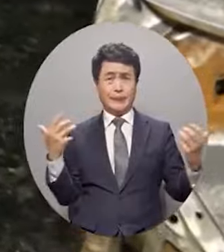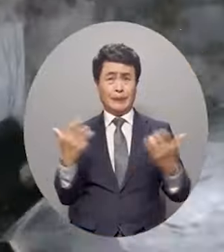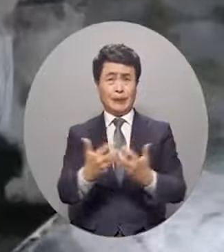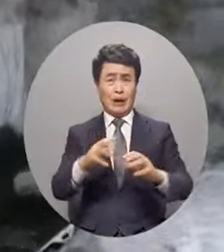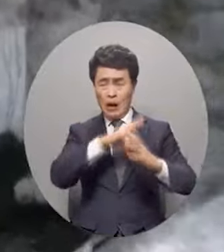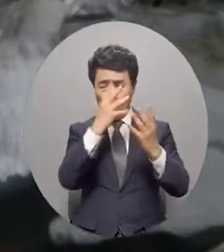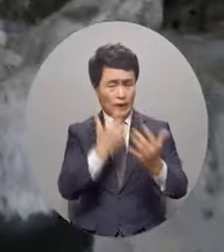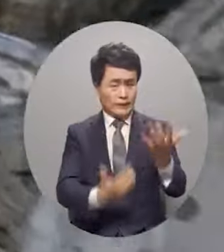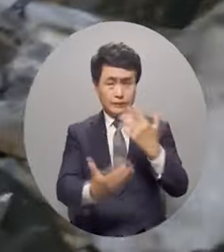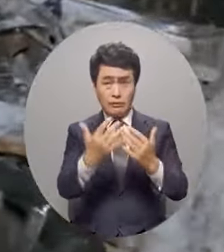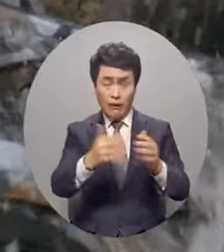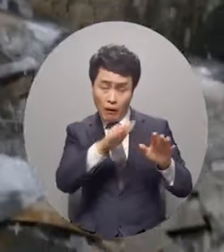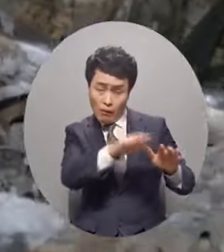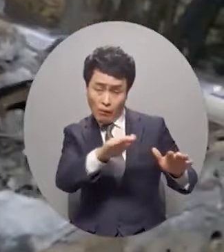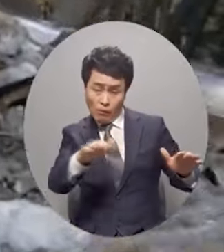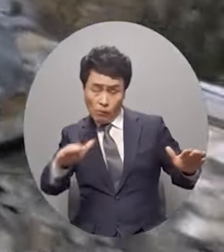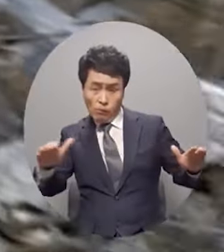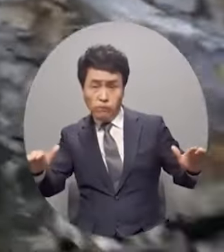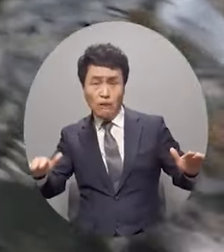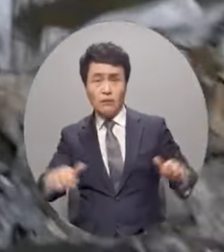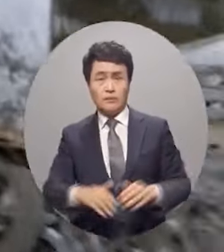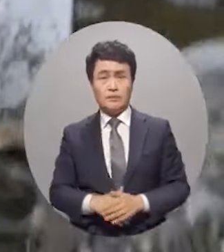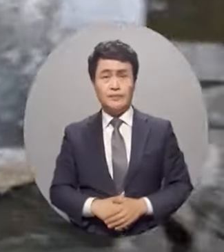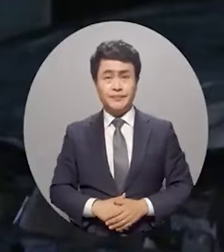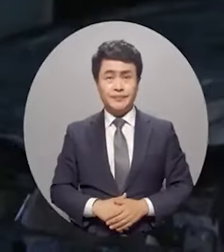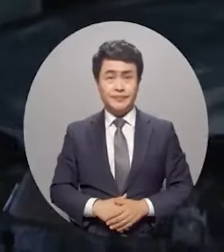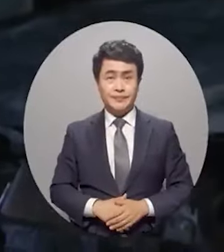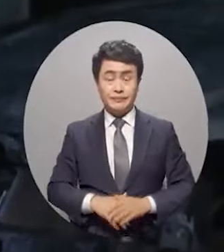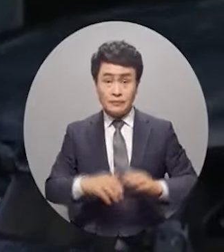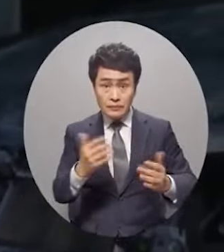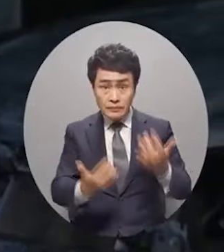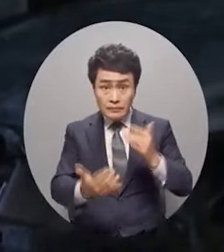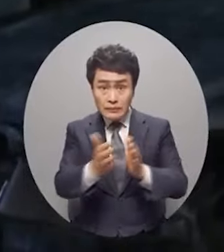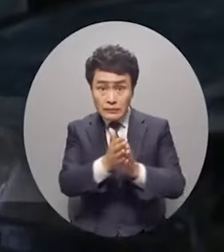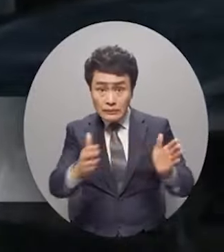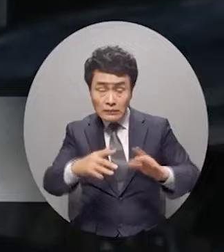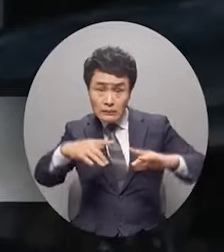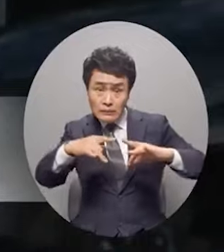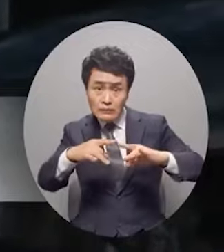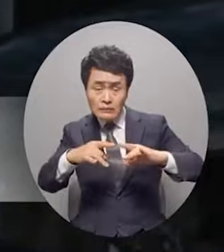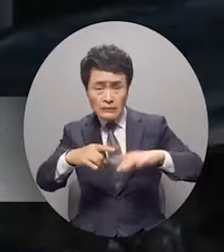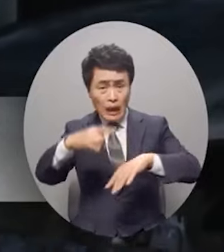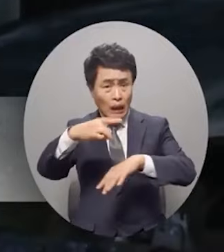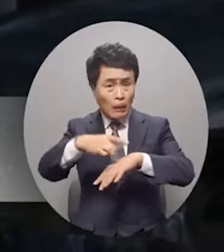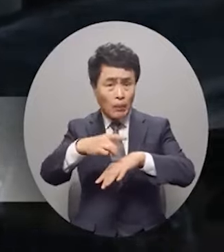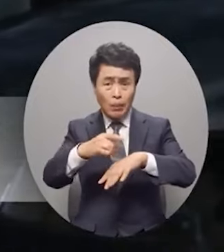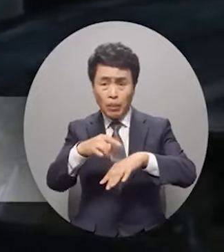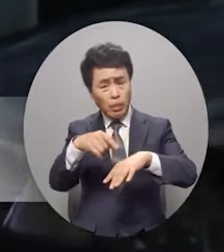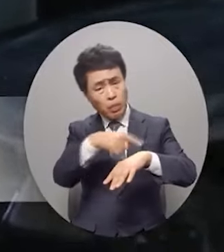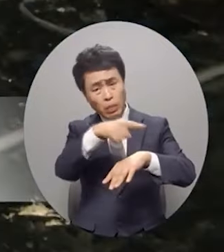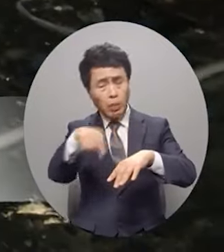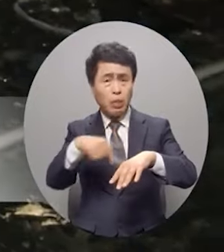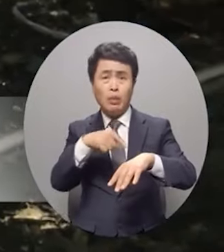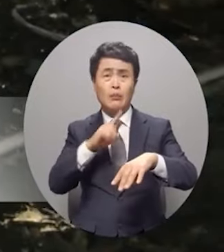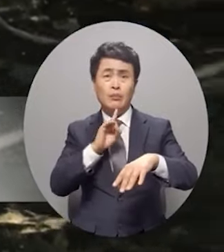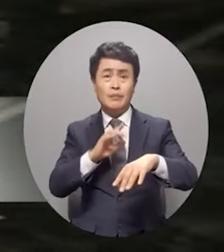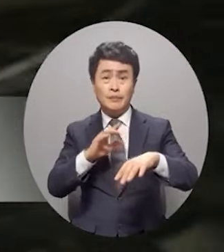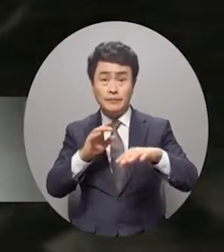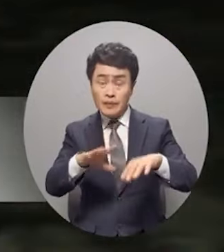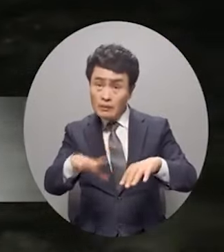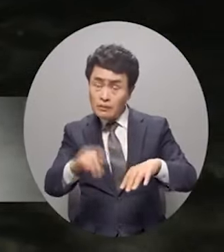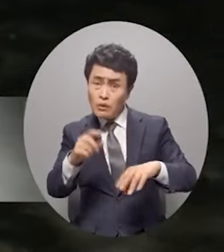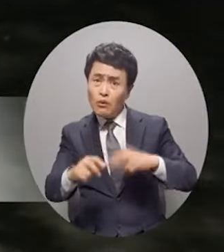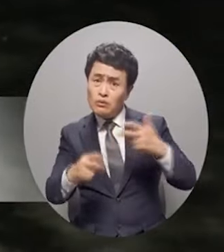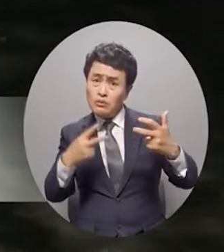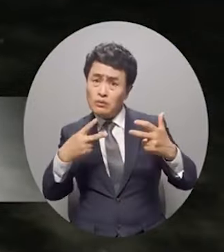완전히 타버린 차 수십 대가 늘어섰습니다. 불이 시작된 전기차는 뼈대조차 온전하지 못합니다. 당초